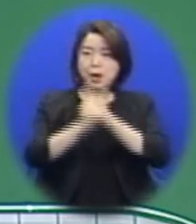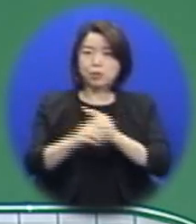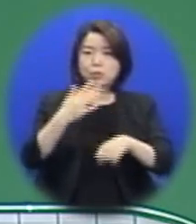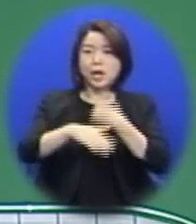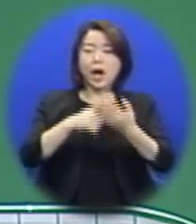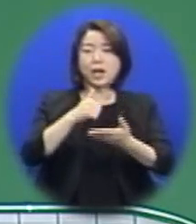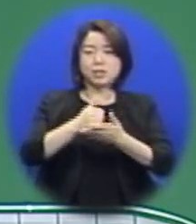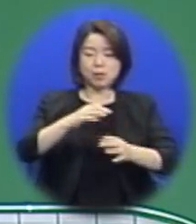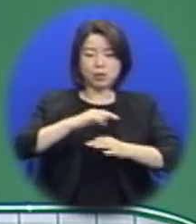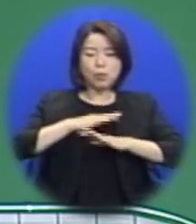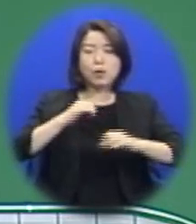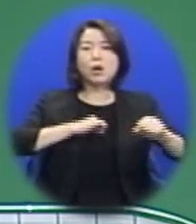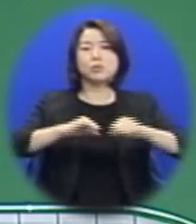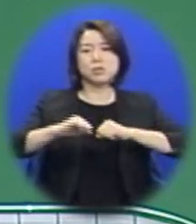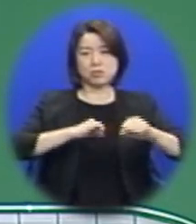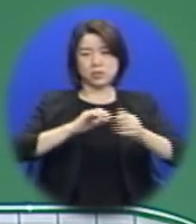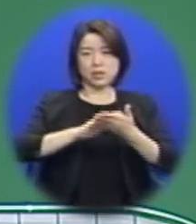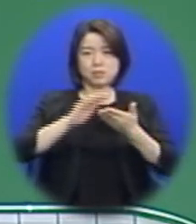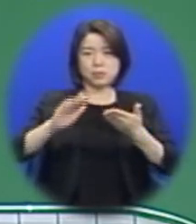놀라운 역사입니다.